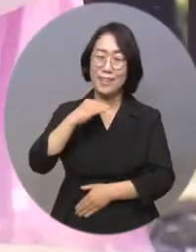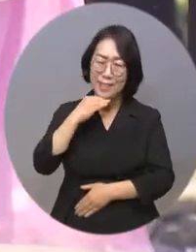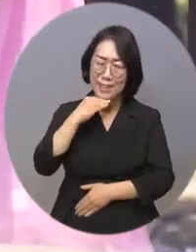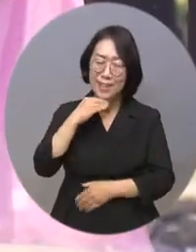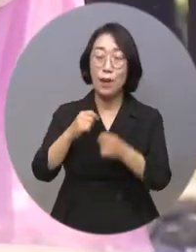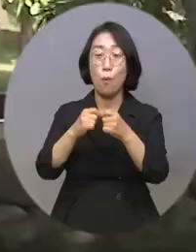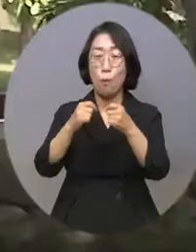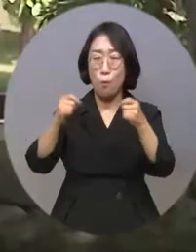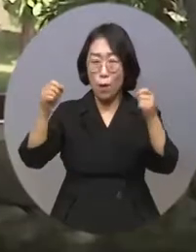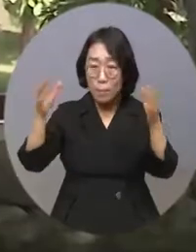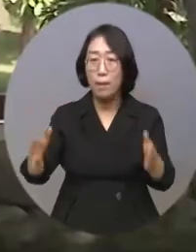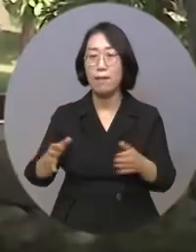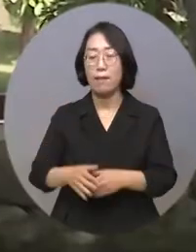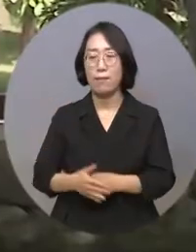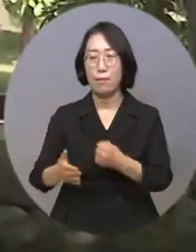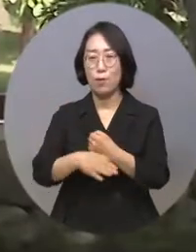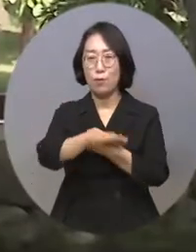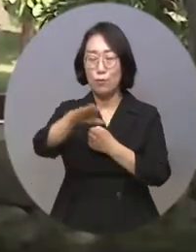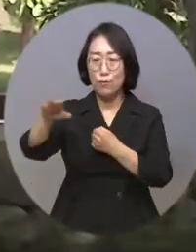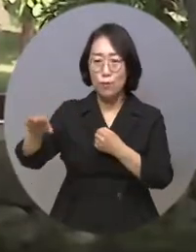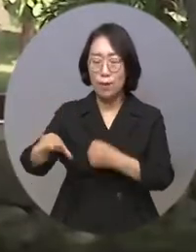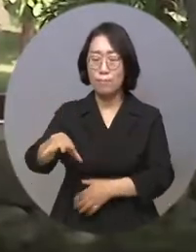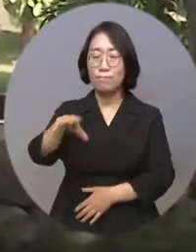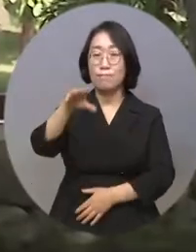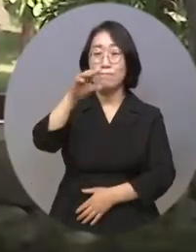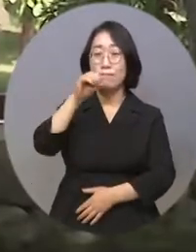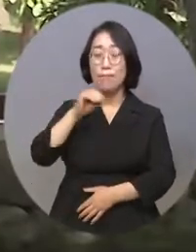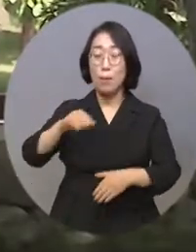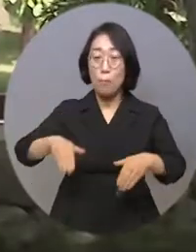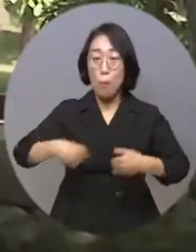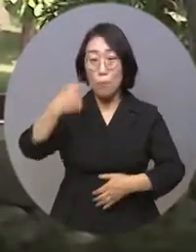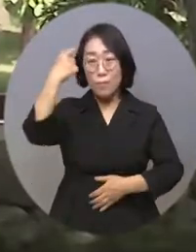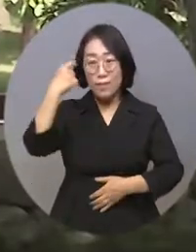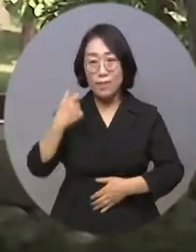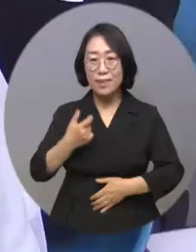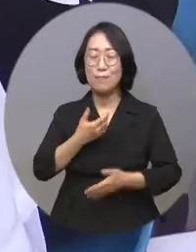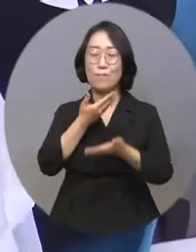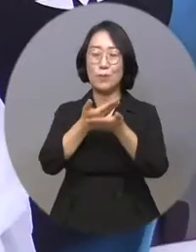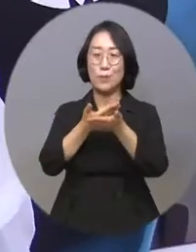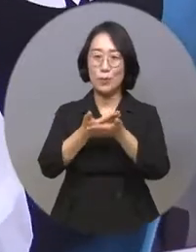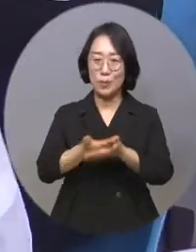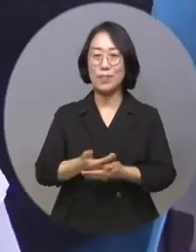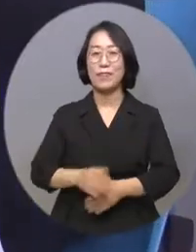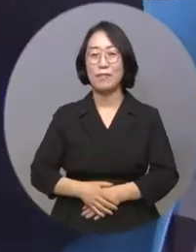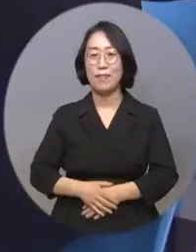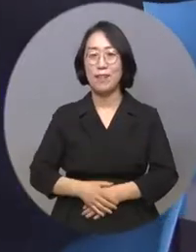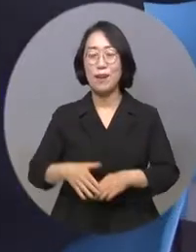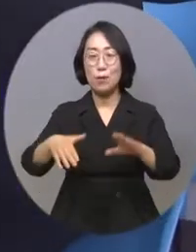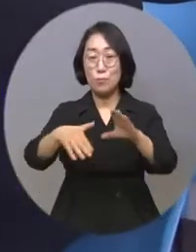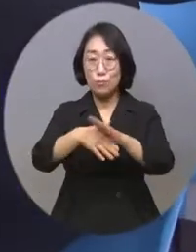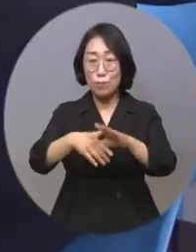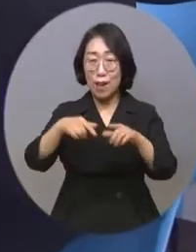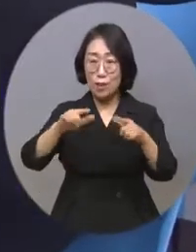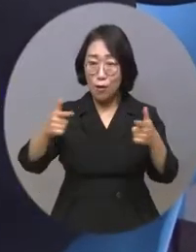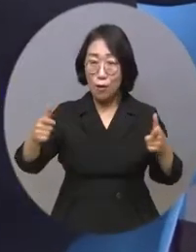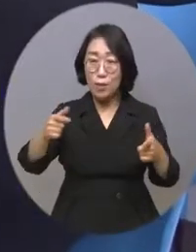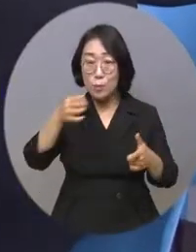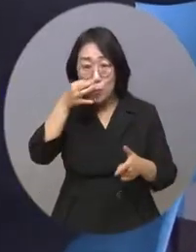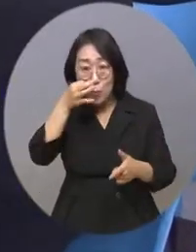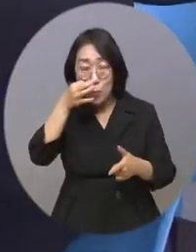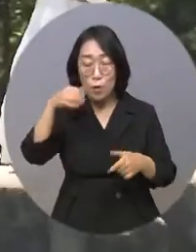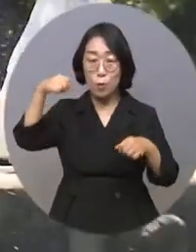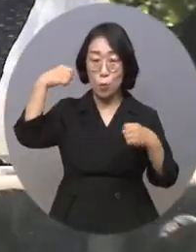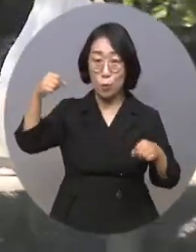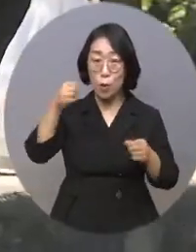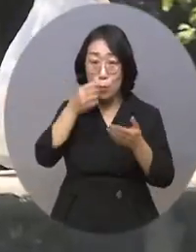길었던 만큼 우리를 감싸는 봄향기 내음은 더욱 소중합니다. 다양한 문화 공연이 펼쳐지는 춘향제를